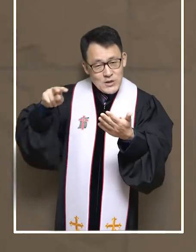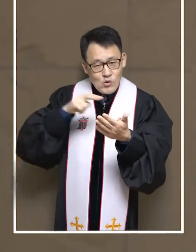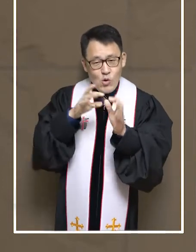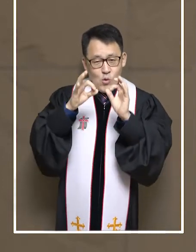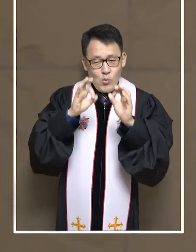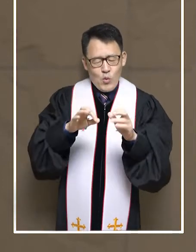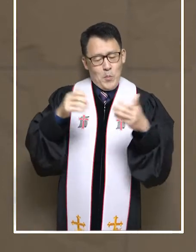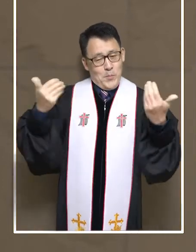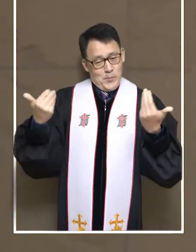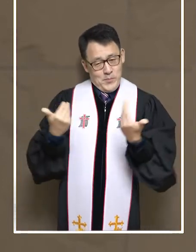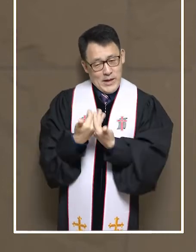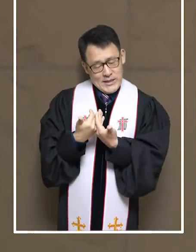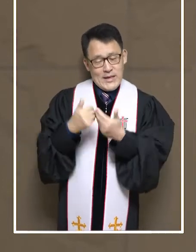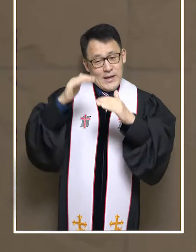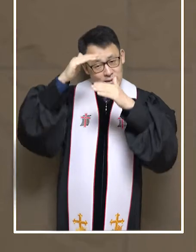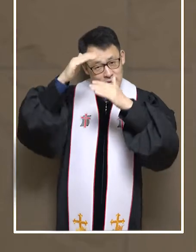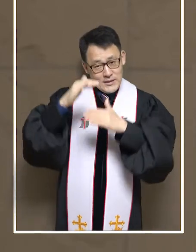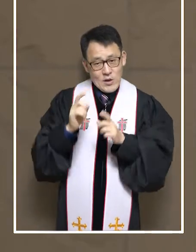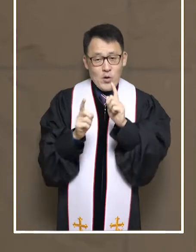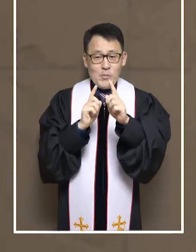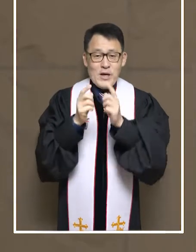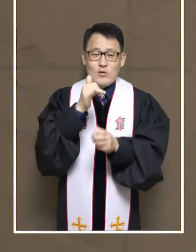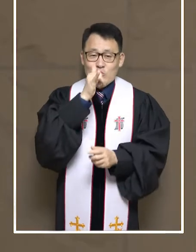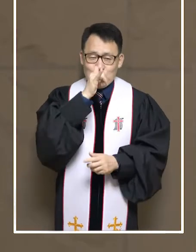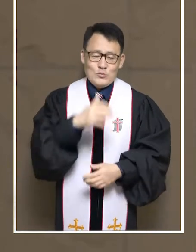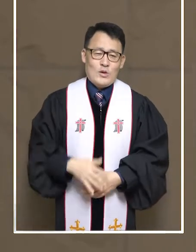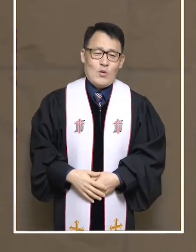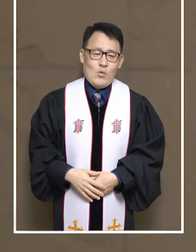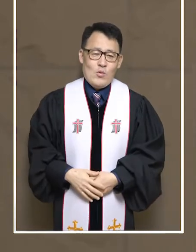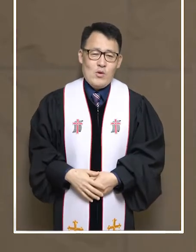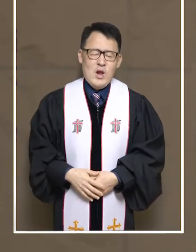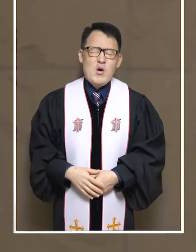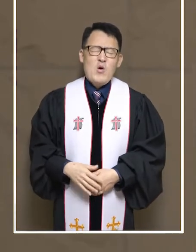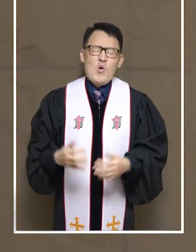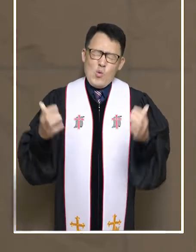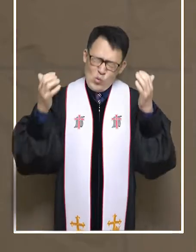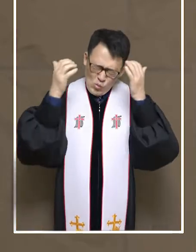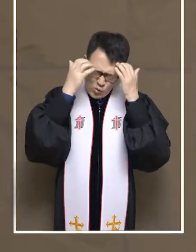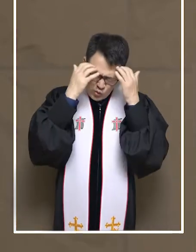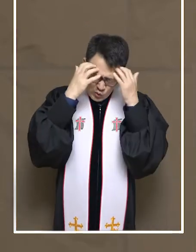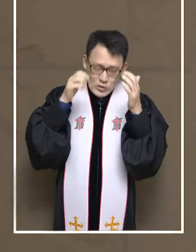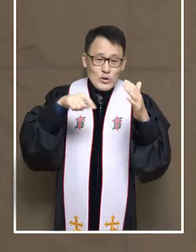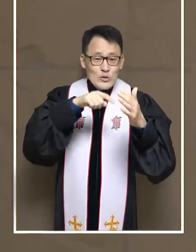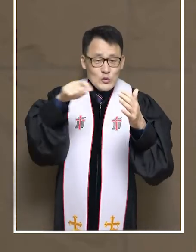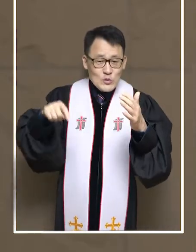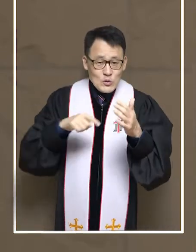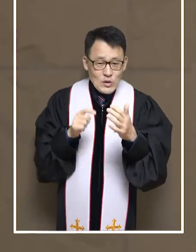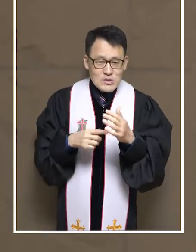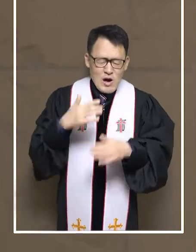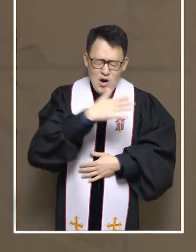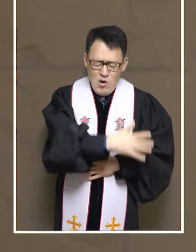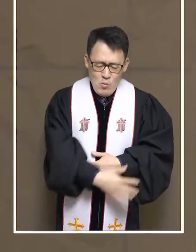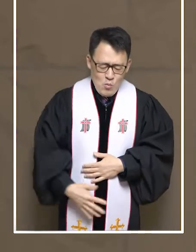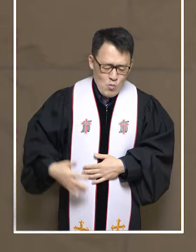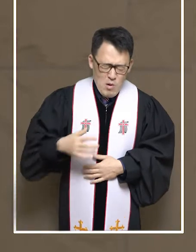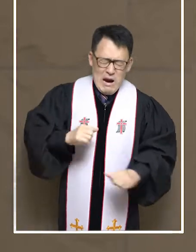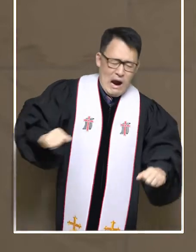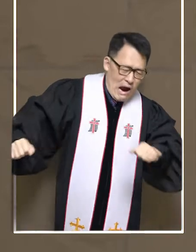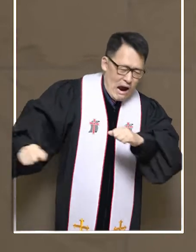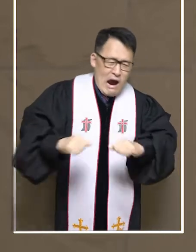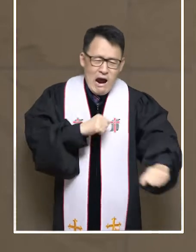오늘 본문에 반전이 있다고 이야기할 수 있을 것입니다. 오히려 그는 고통 속에